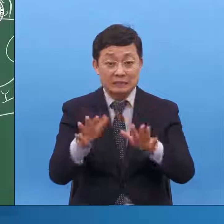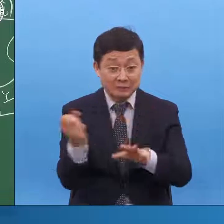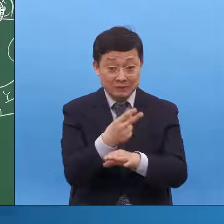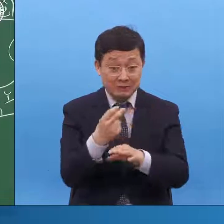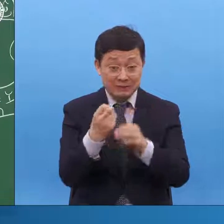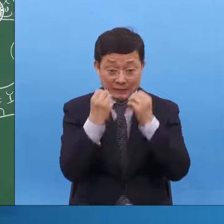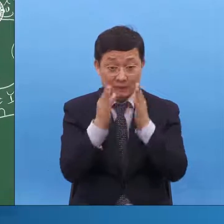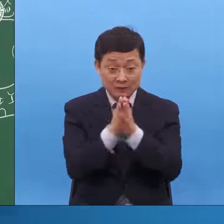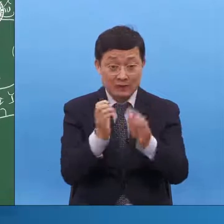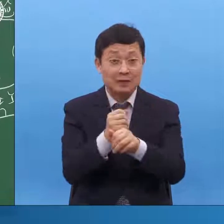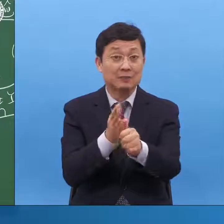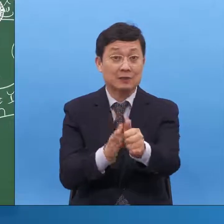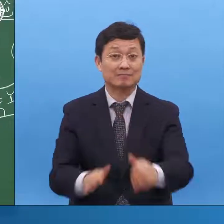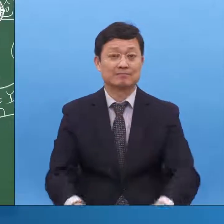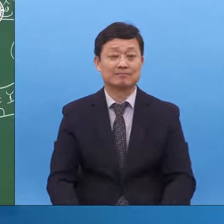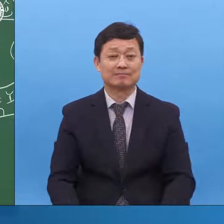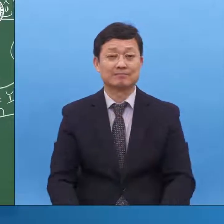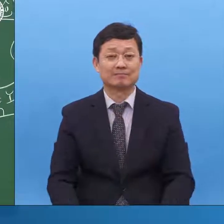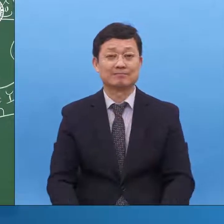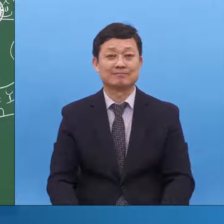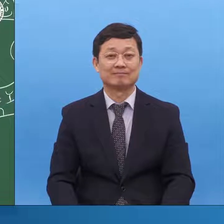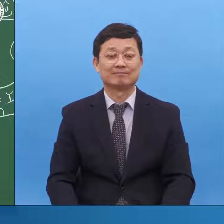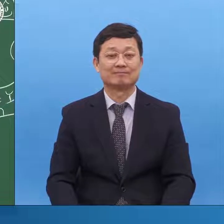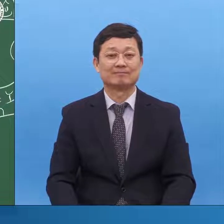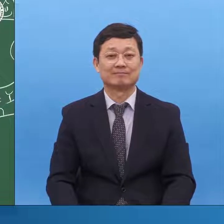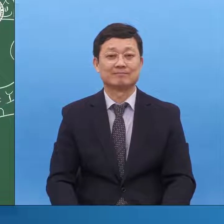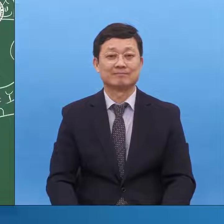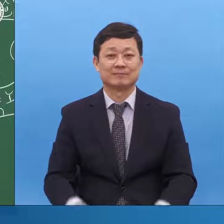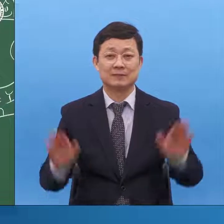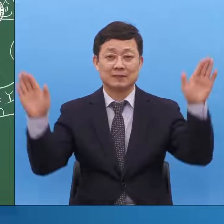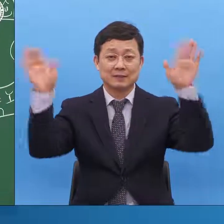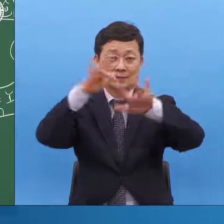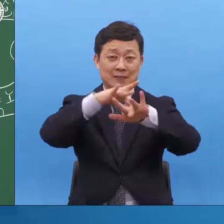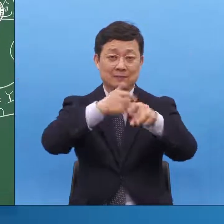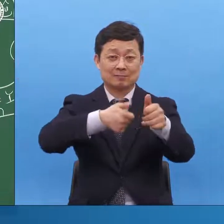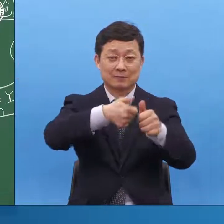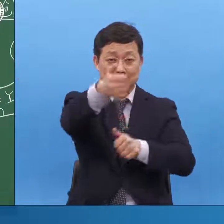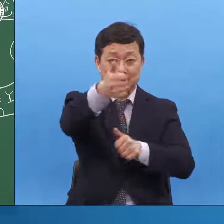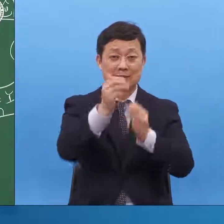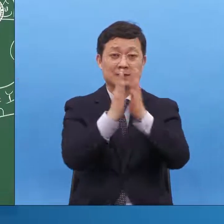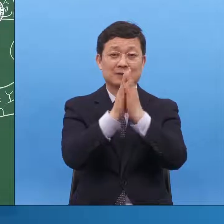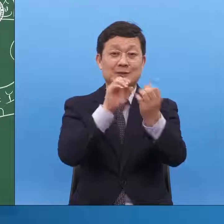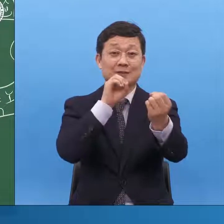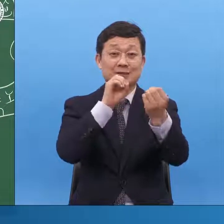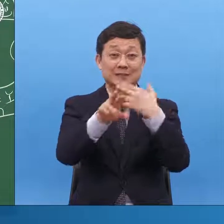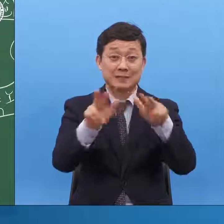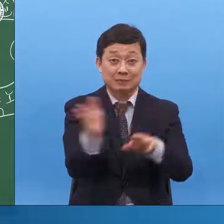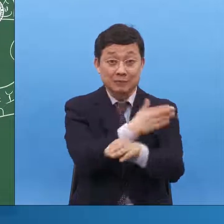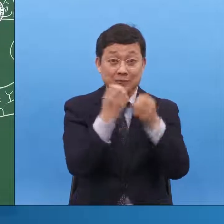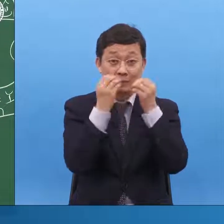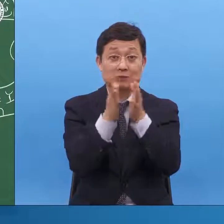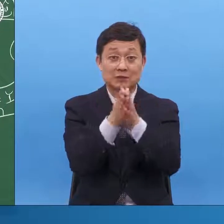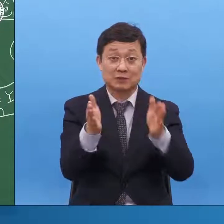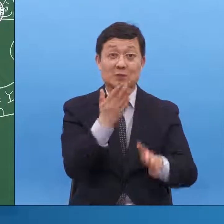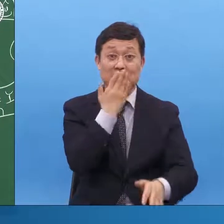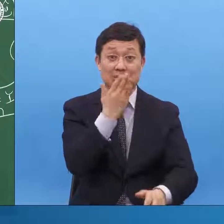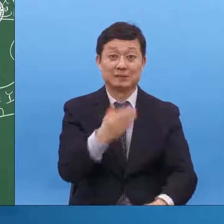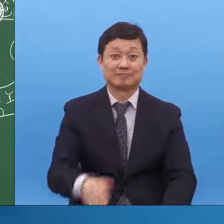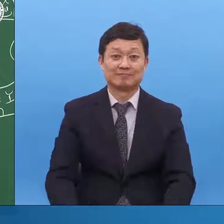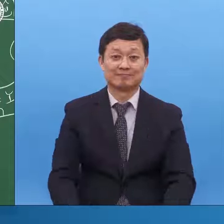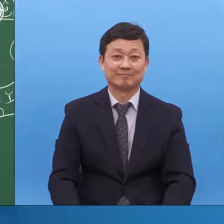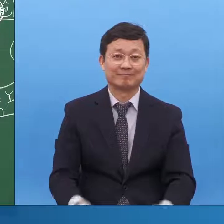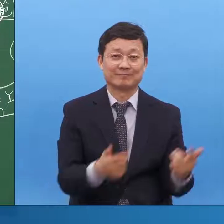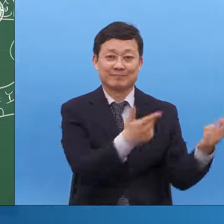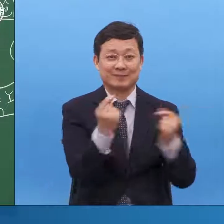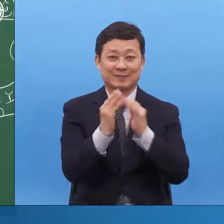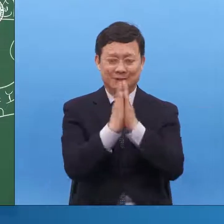anew. 무조건 이제 흑암 세력 꺾는 응답이 시작될 겁니다. The answer will begin unconditionally to break down darkness. 기도하겠습니다.